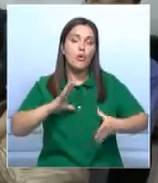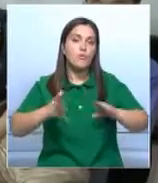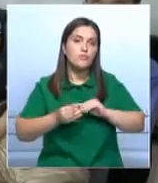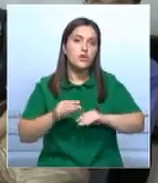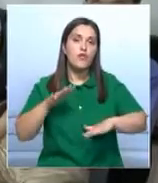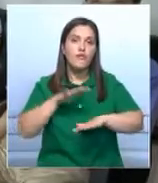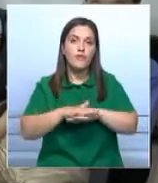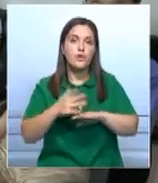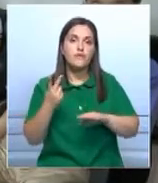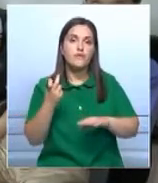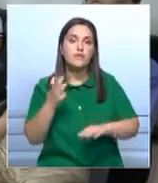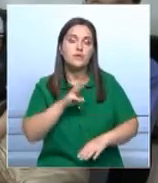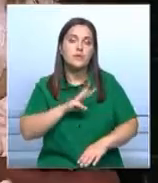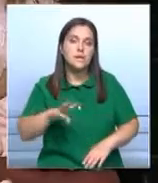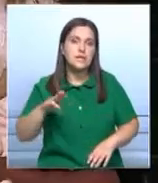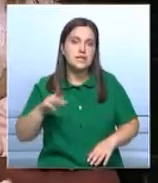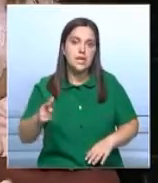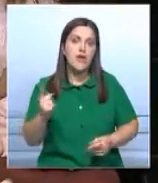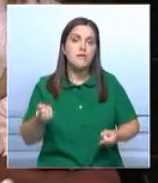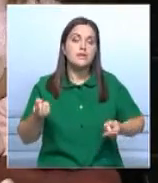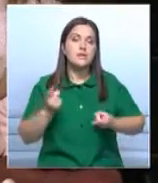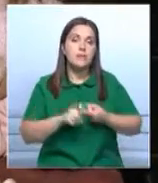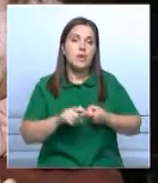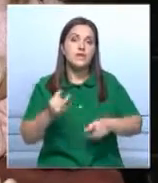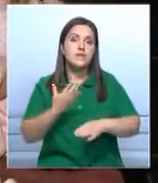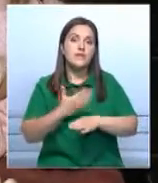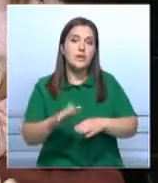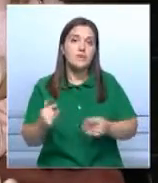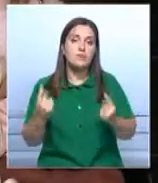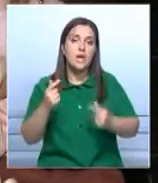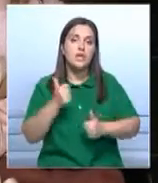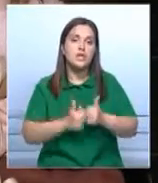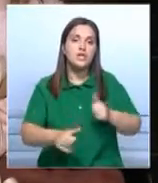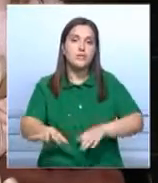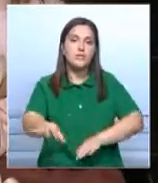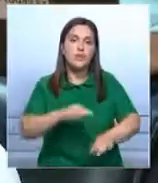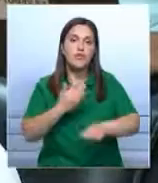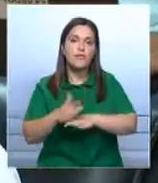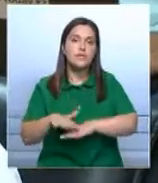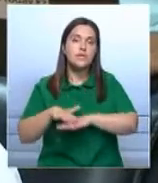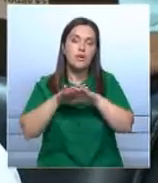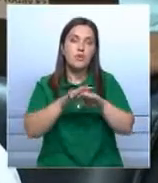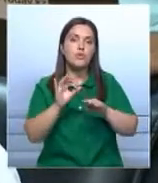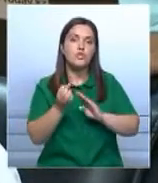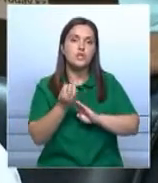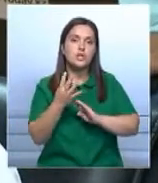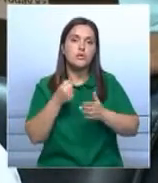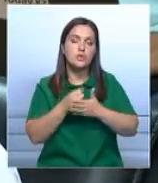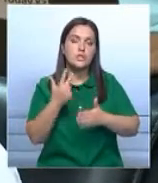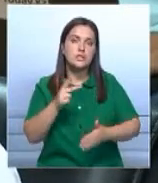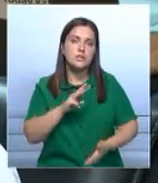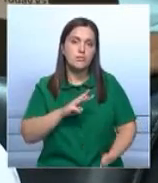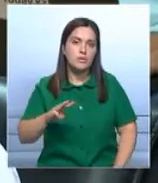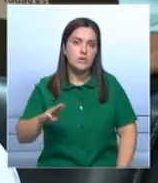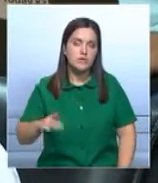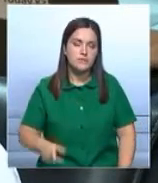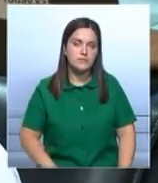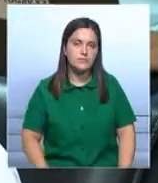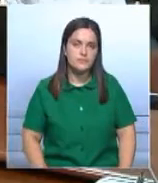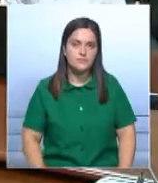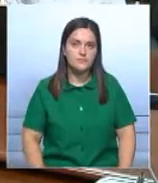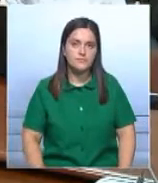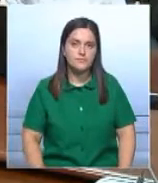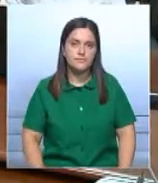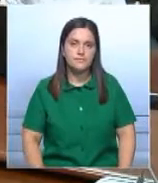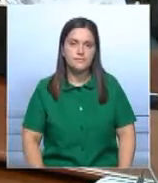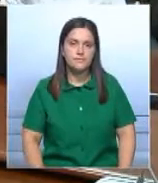грантовый фонд составляет более 200 миллионов тенге. В зависимости от сферы и масштаба на каждый проект выделяется от 14 до 30 миллионов тенге.